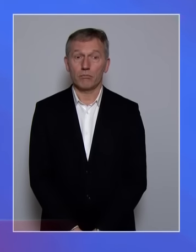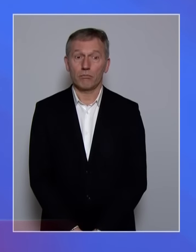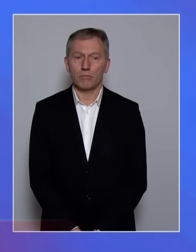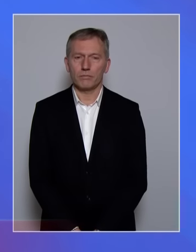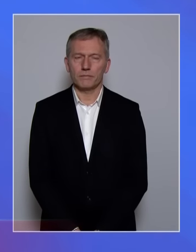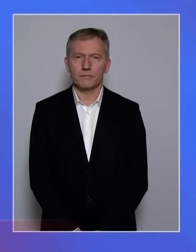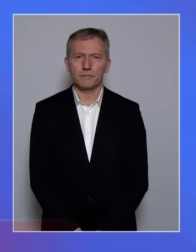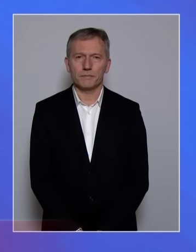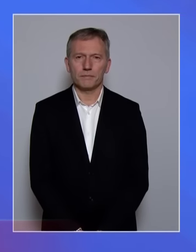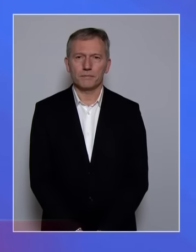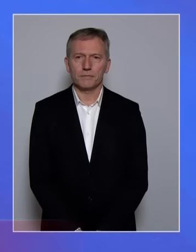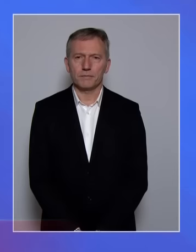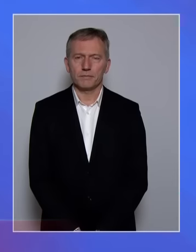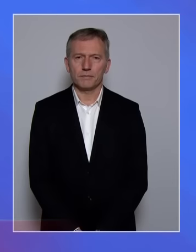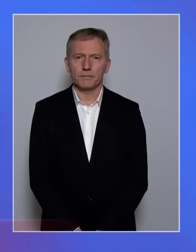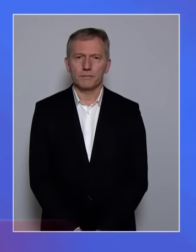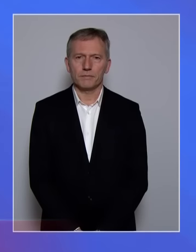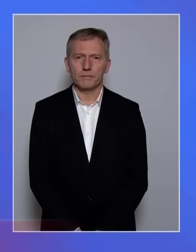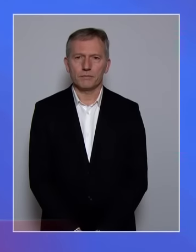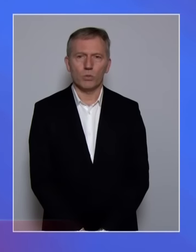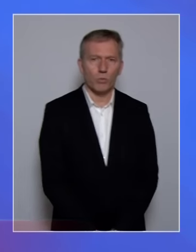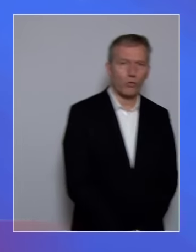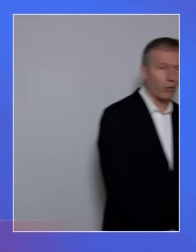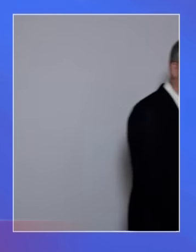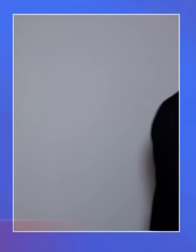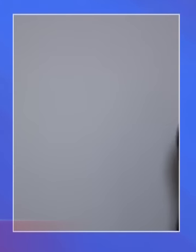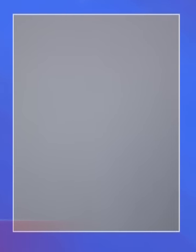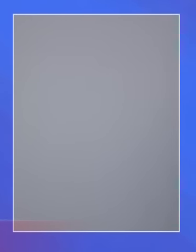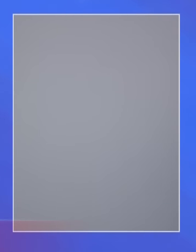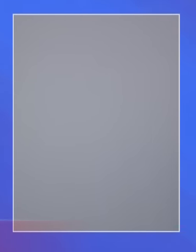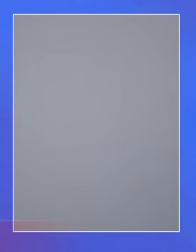ambassadrices et ambassadeurs, mesdames et messieurs en vos grades et qualités.